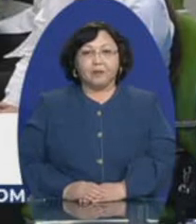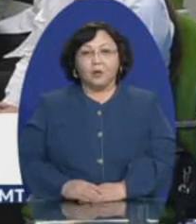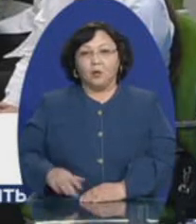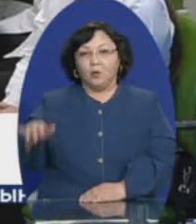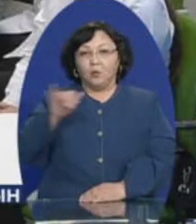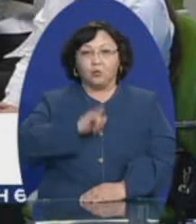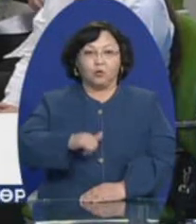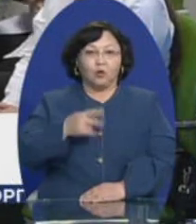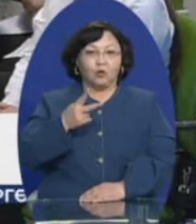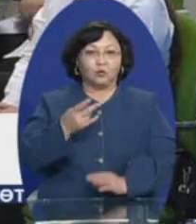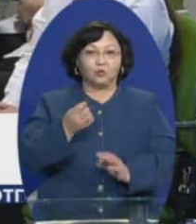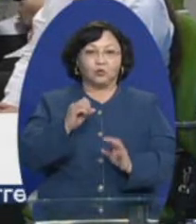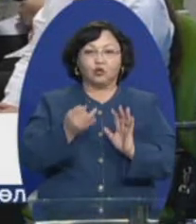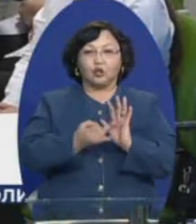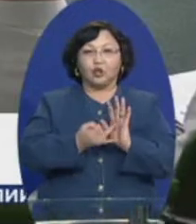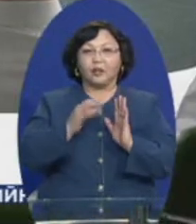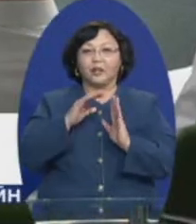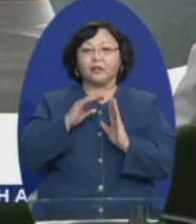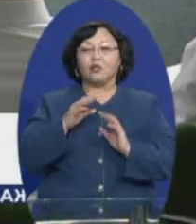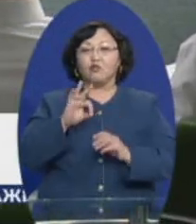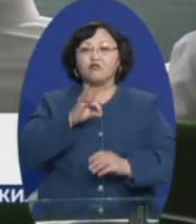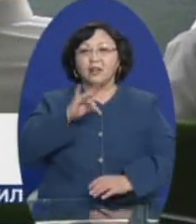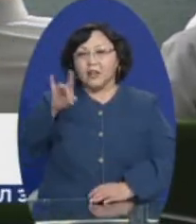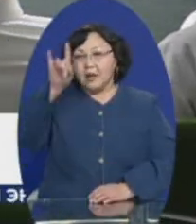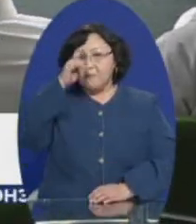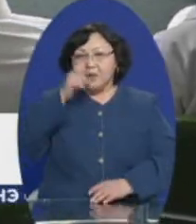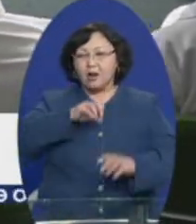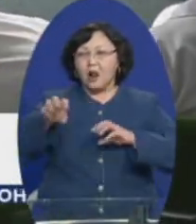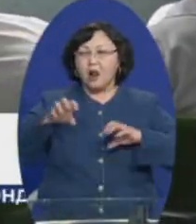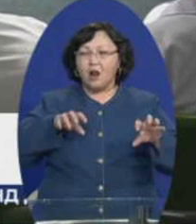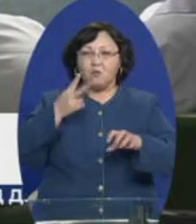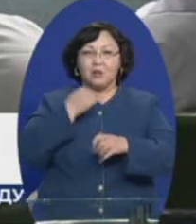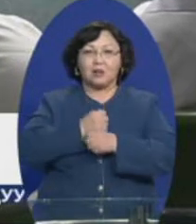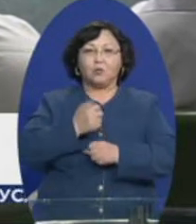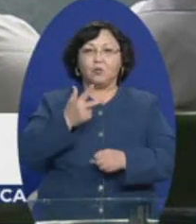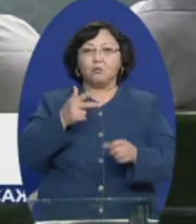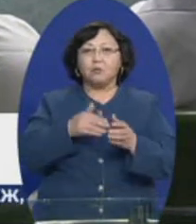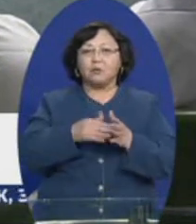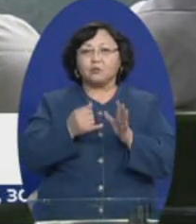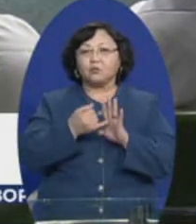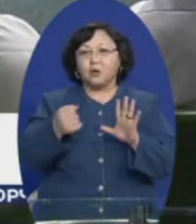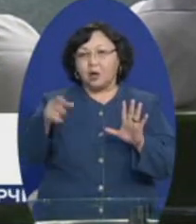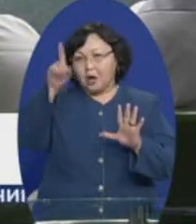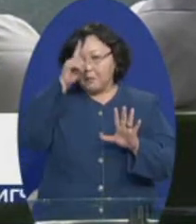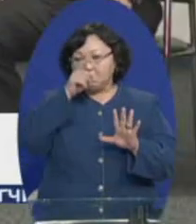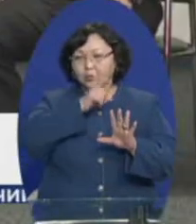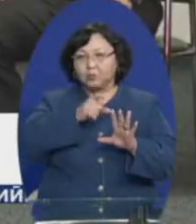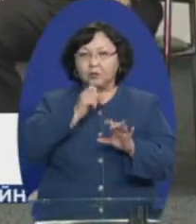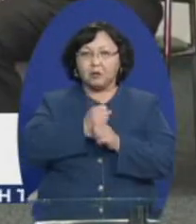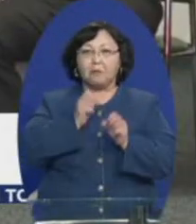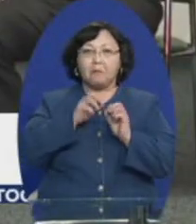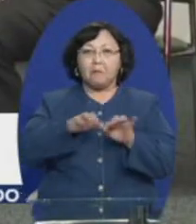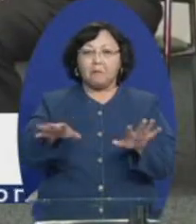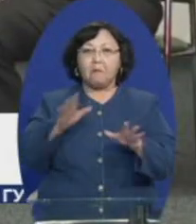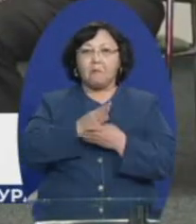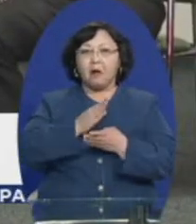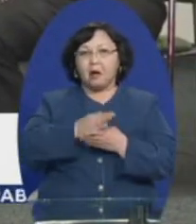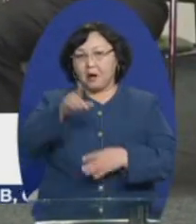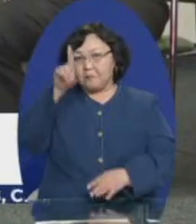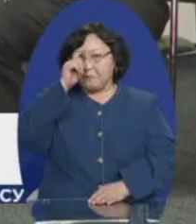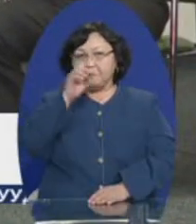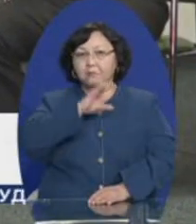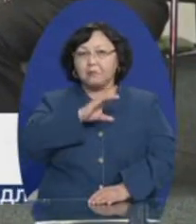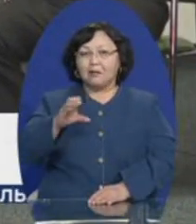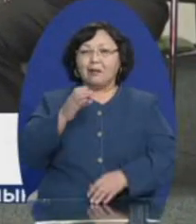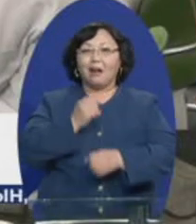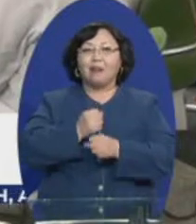Улсын хэмжээнд 207 өрхийн эрүүл мэндийн төвөөл ажиллагаа явуулж 3600 гаруй эрүүл мэндийн ажилтан ажиллаж байна. Эрүүл мэндийн салбарын дундаж